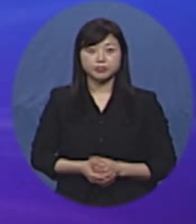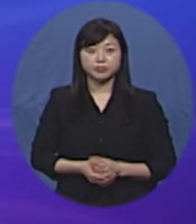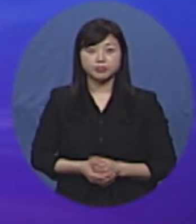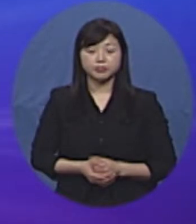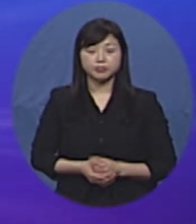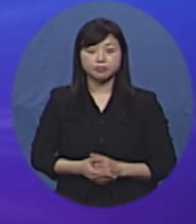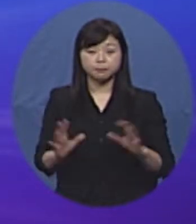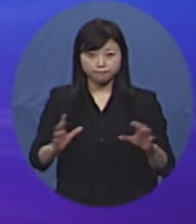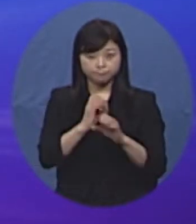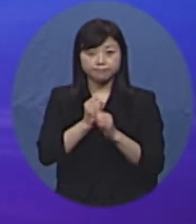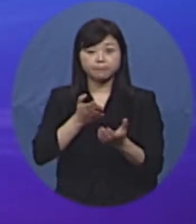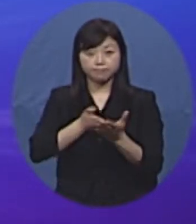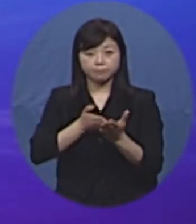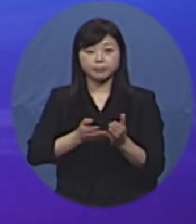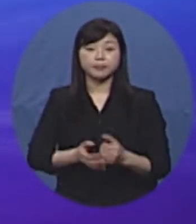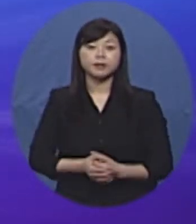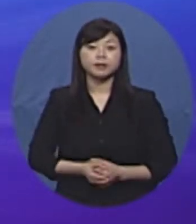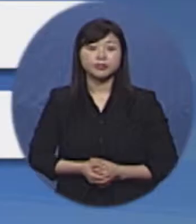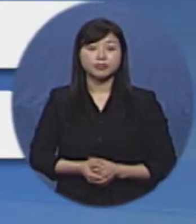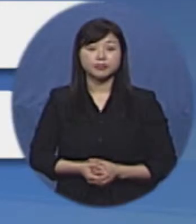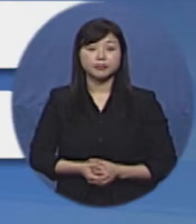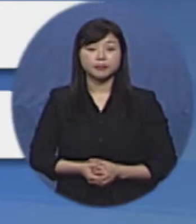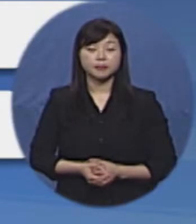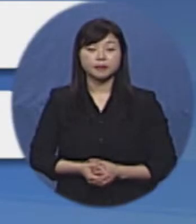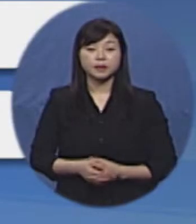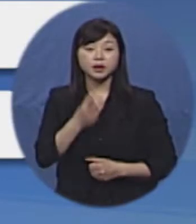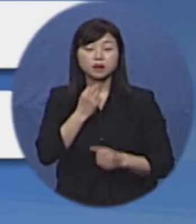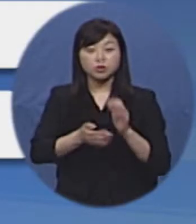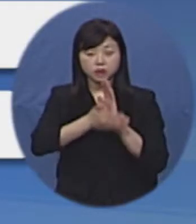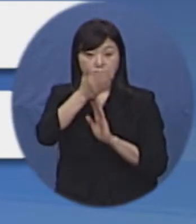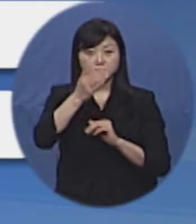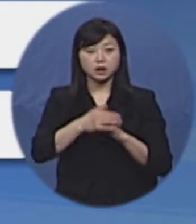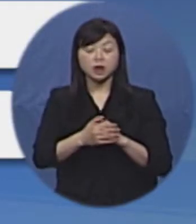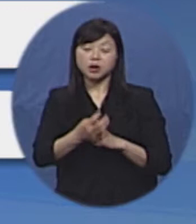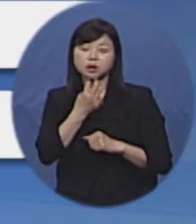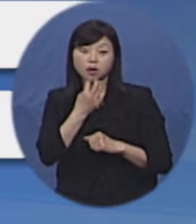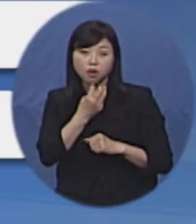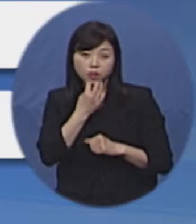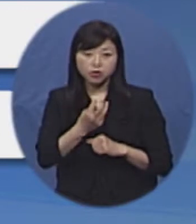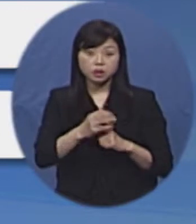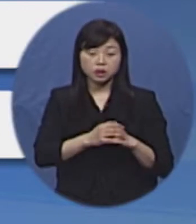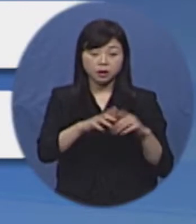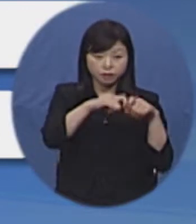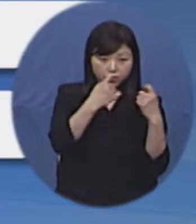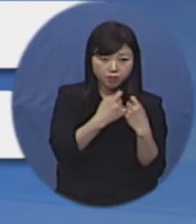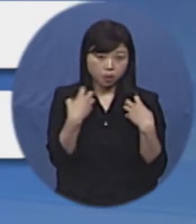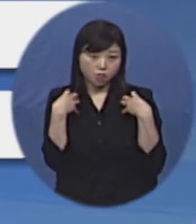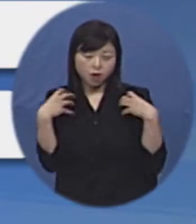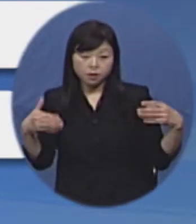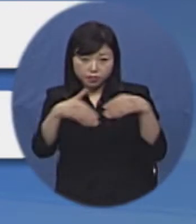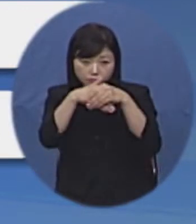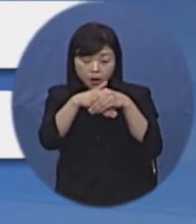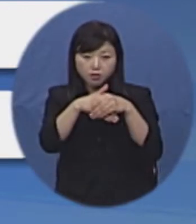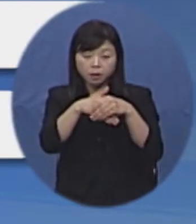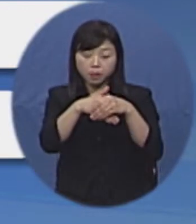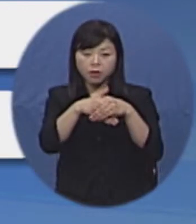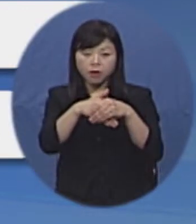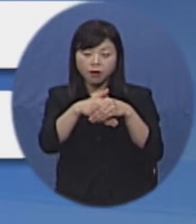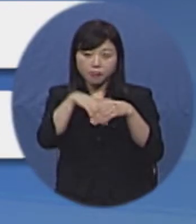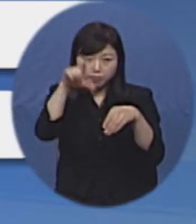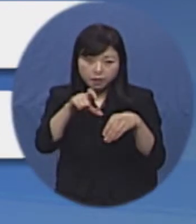계속해서 간추린 소식 전해드립니다. 서울시가 서울시 복지 민관협치 강화를 위한 토론회를